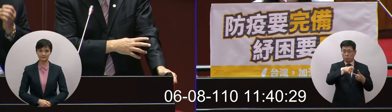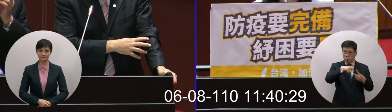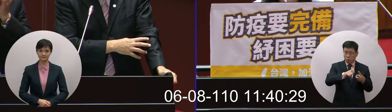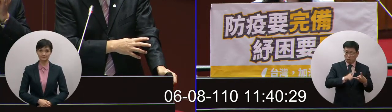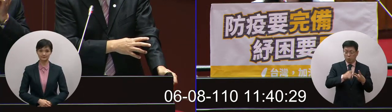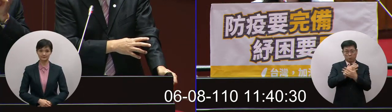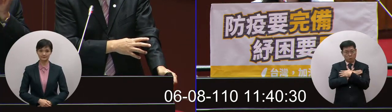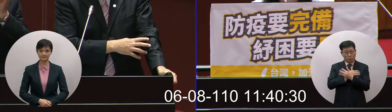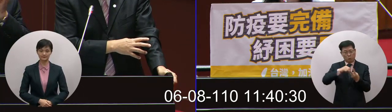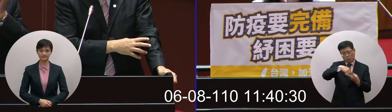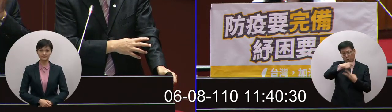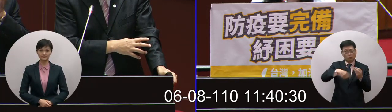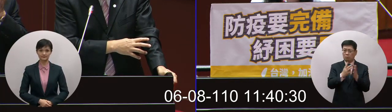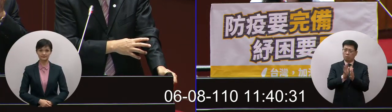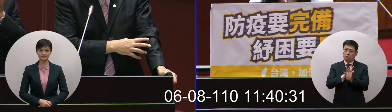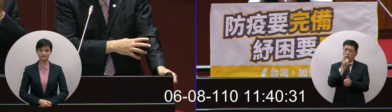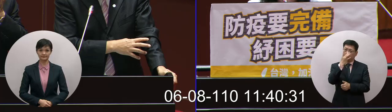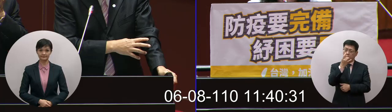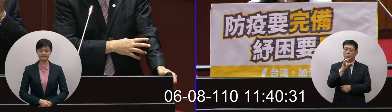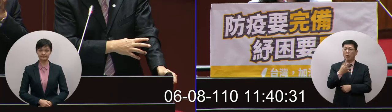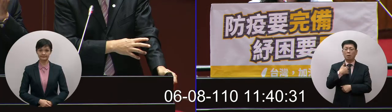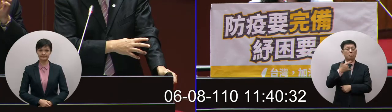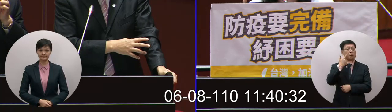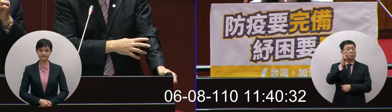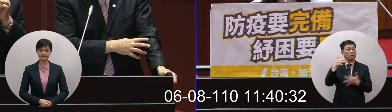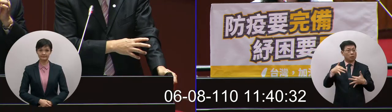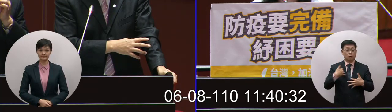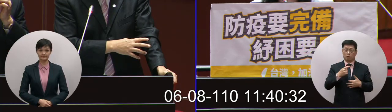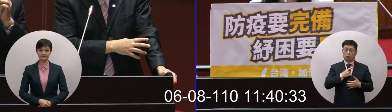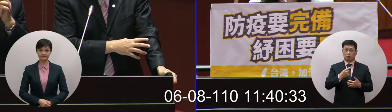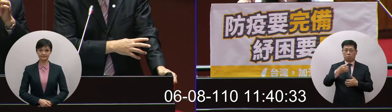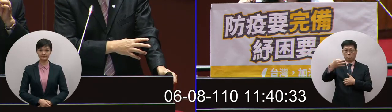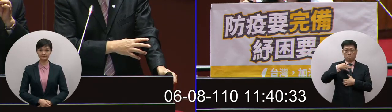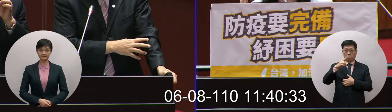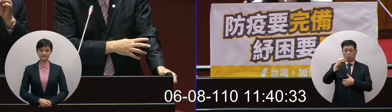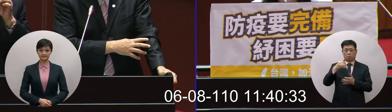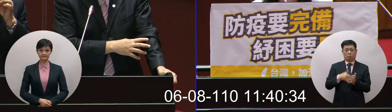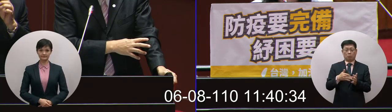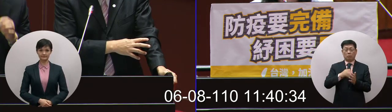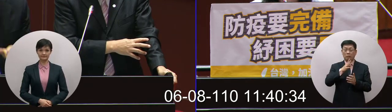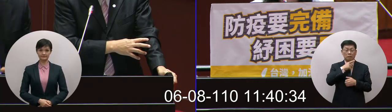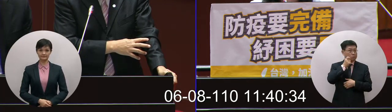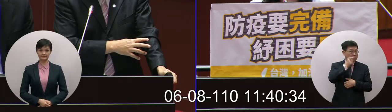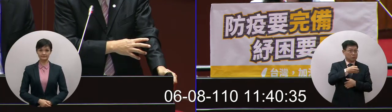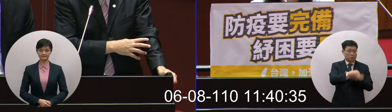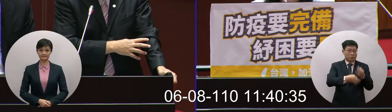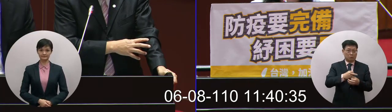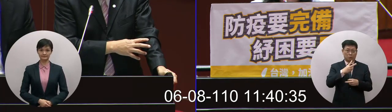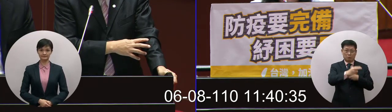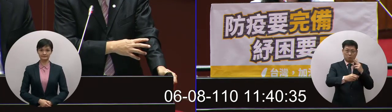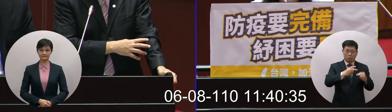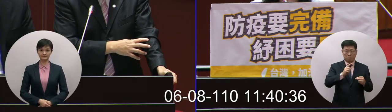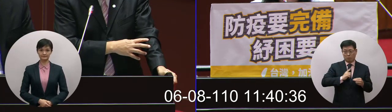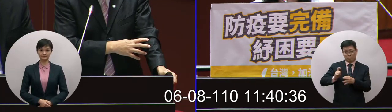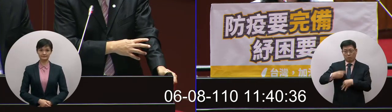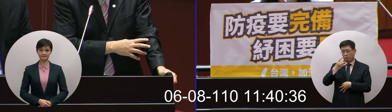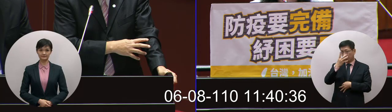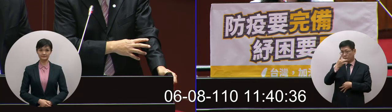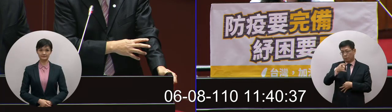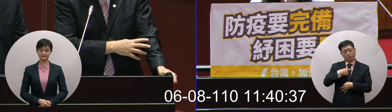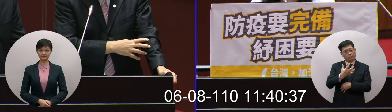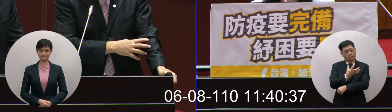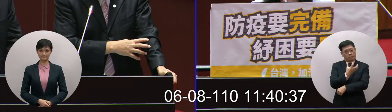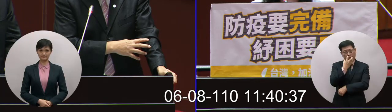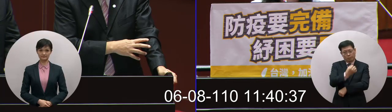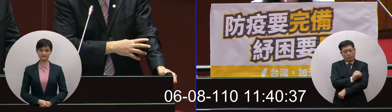其实都没有办法得到协助，因为家长的问题是在于他只有补一次10000块，但是每个月可能要交20000块的学费，然后又没有收入的情况下，其实是非常辛